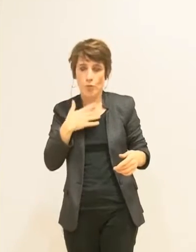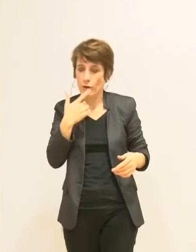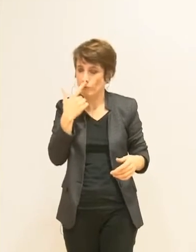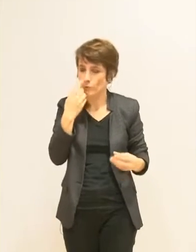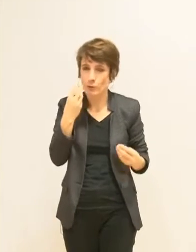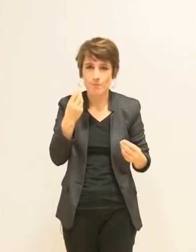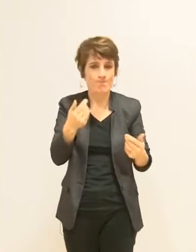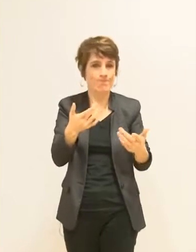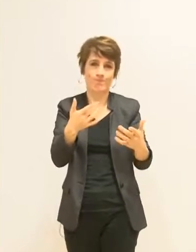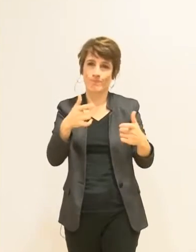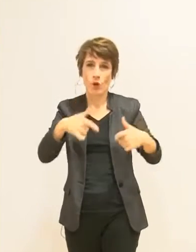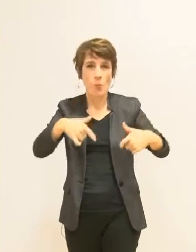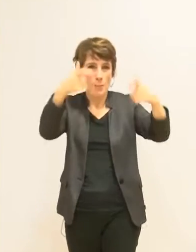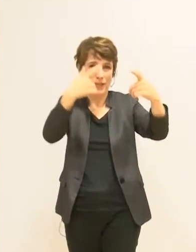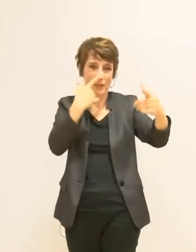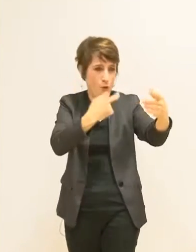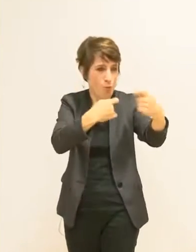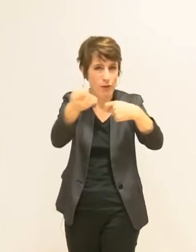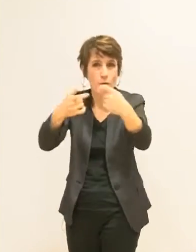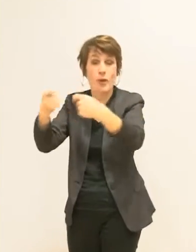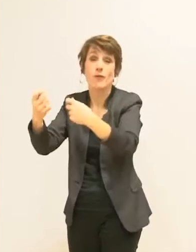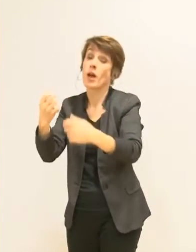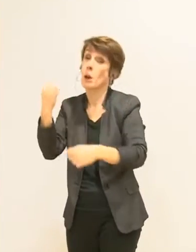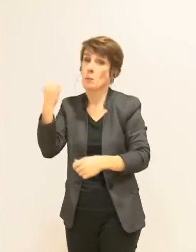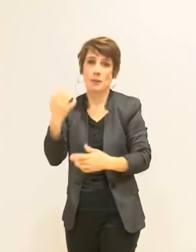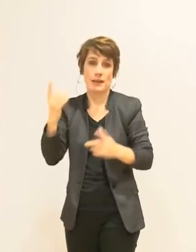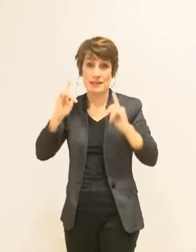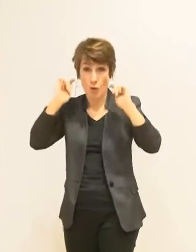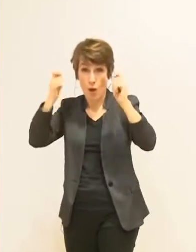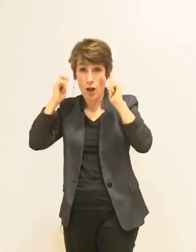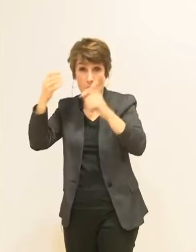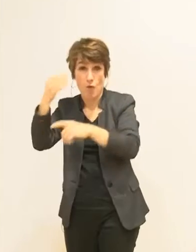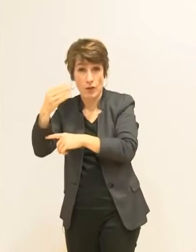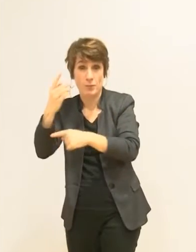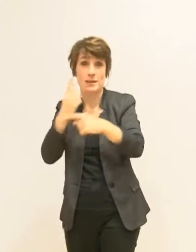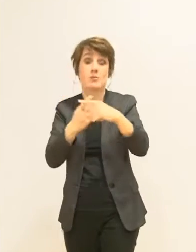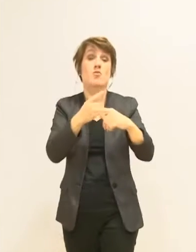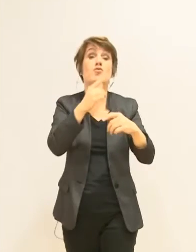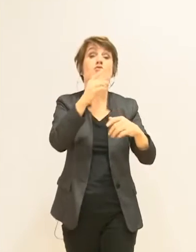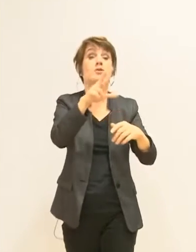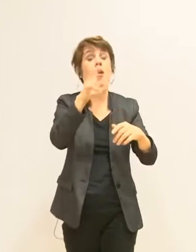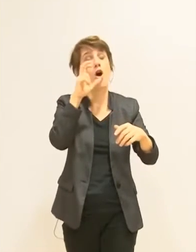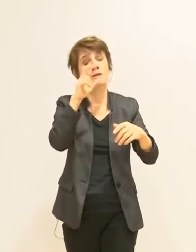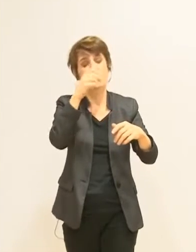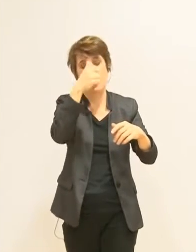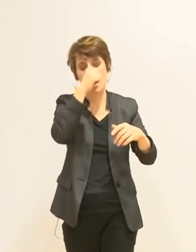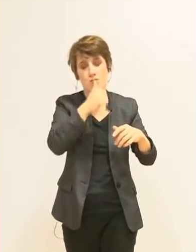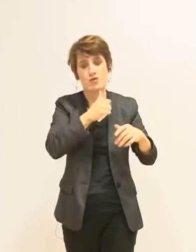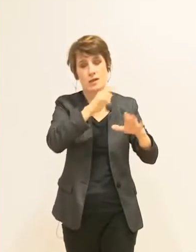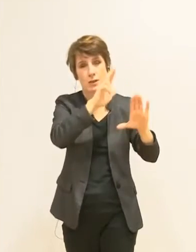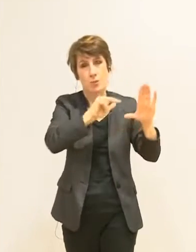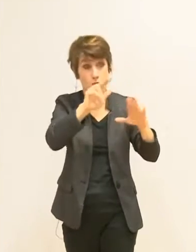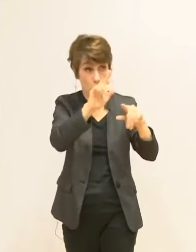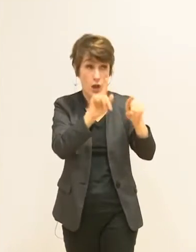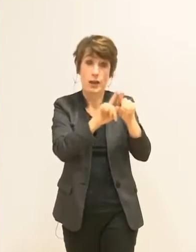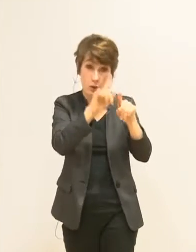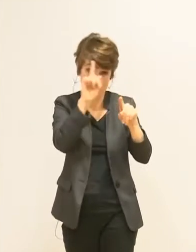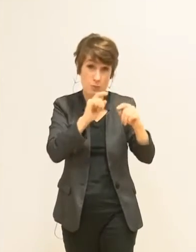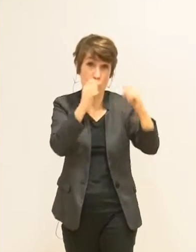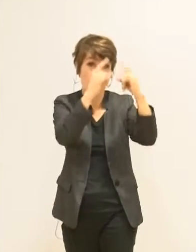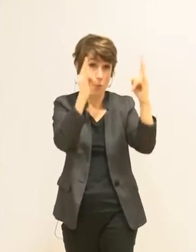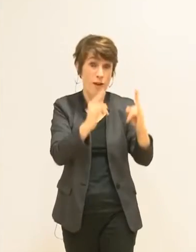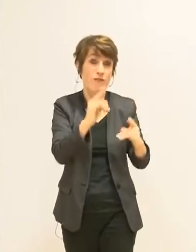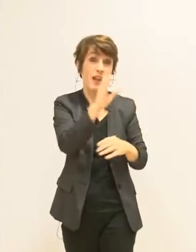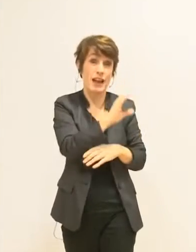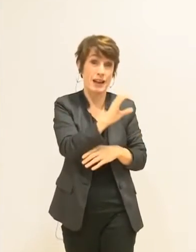appel à projet. Cela est vrai surtout pour le couvent des Minimes et pour le musée de peinture, voire également pour la Villa Clément, car si Grenoble